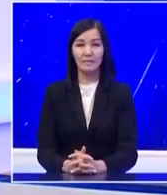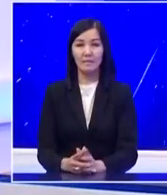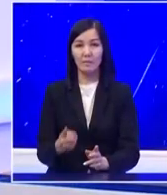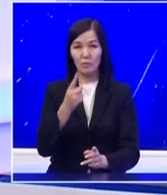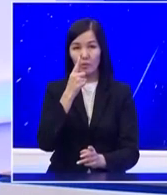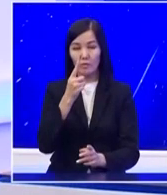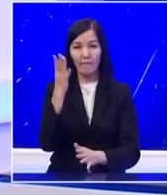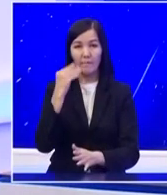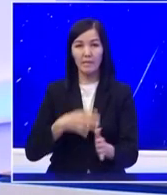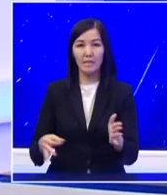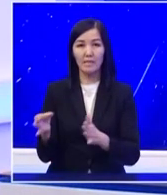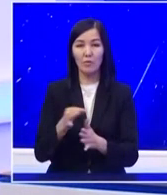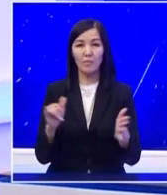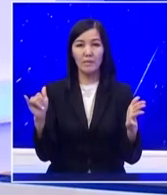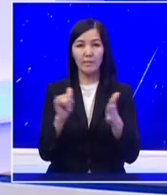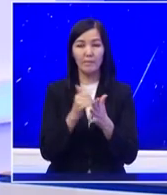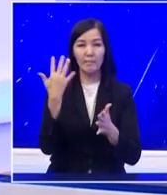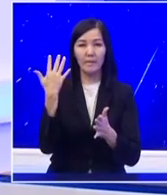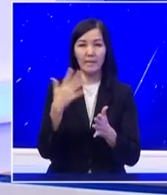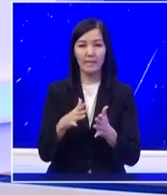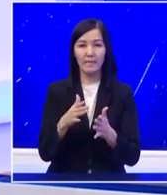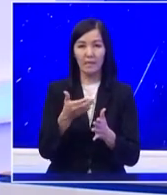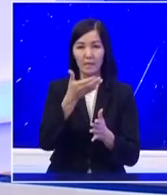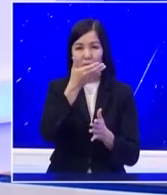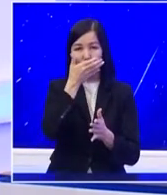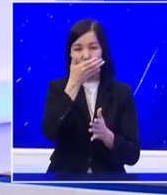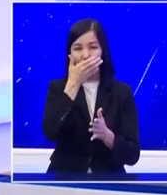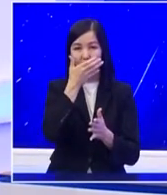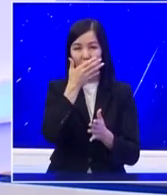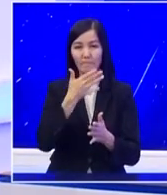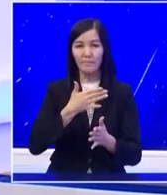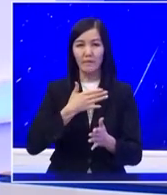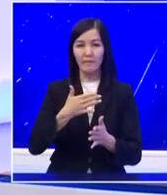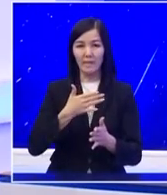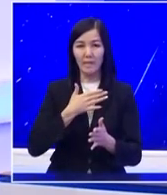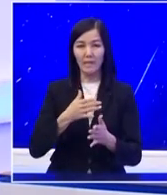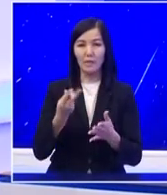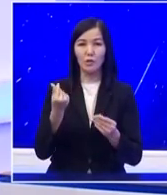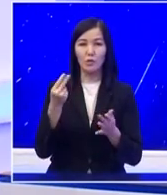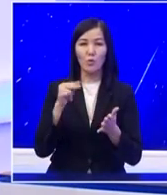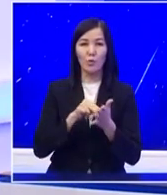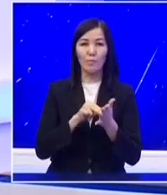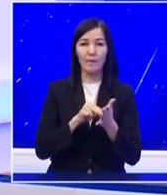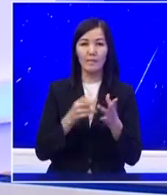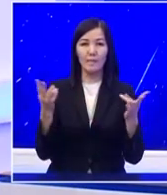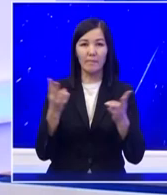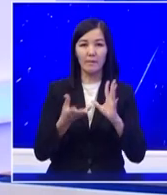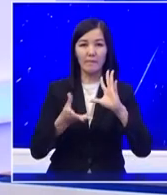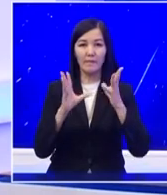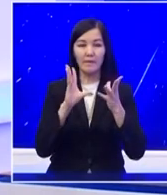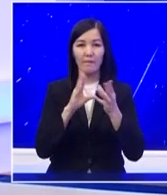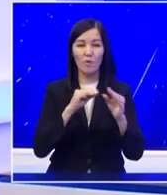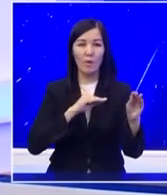В течение 15 дней в Алматинскую область поставят 50 аппаратов искусственной вентиляции легких. Стоимость столь необходимого в нынешнее